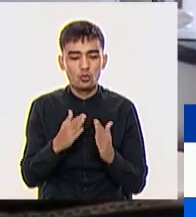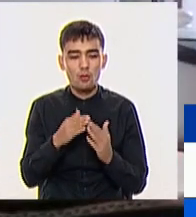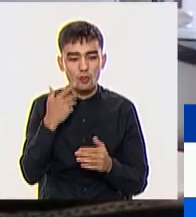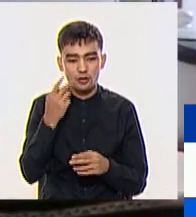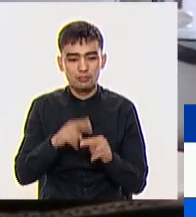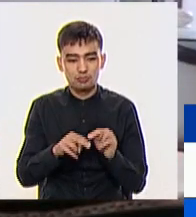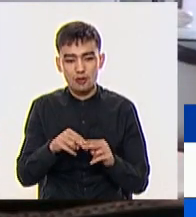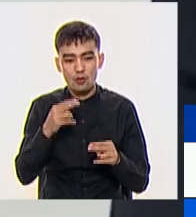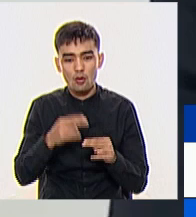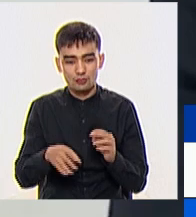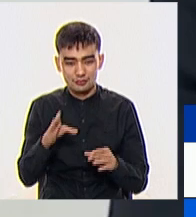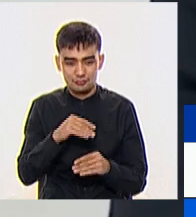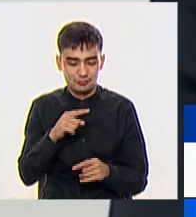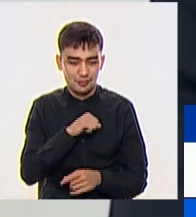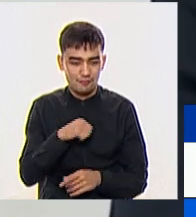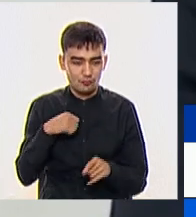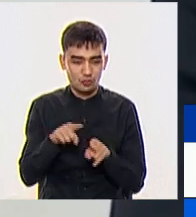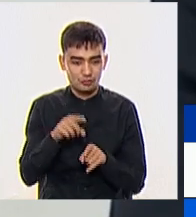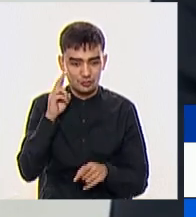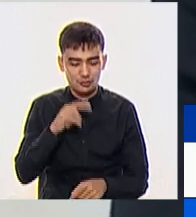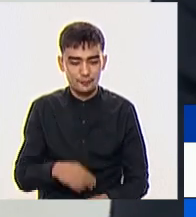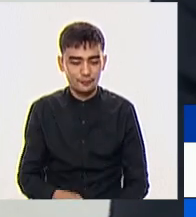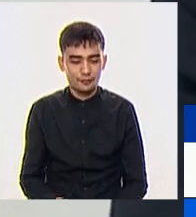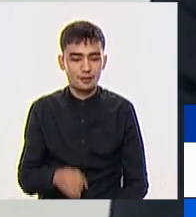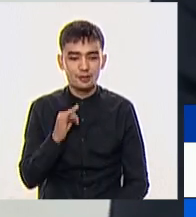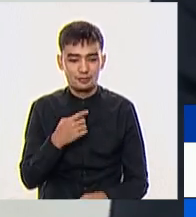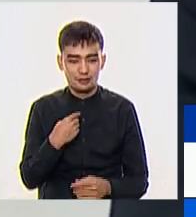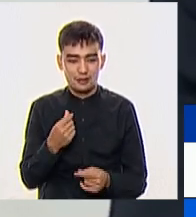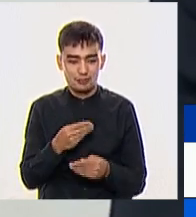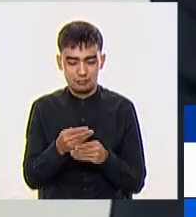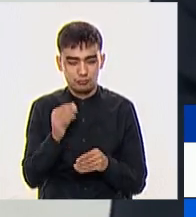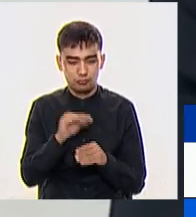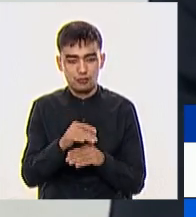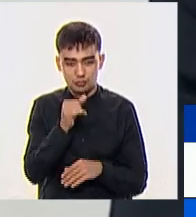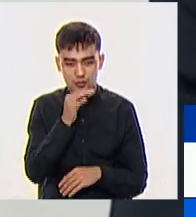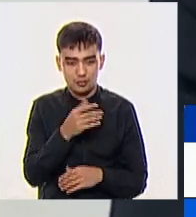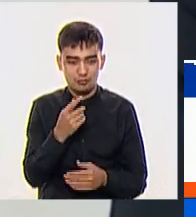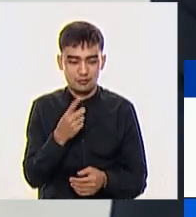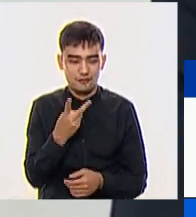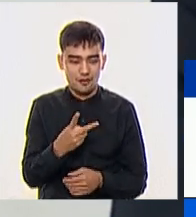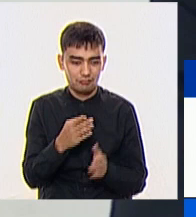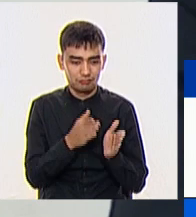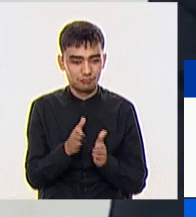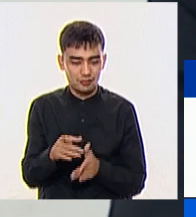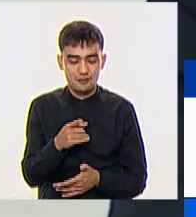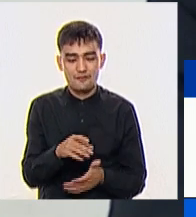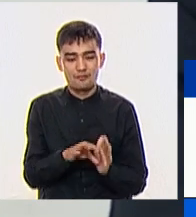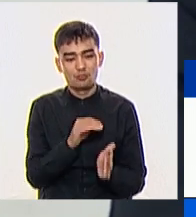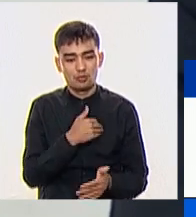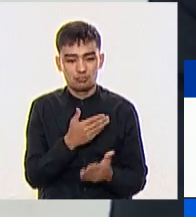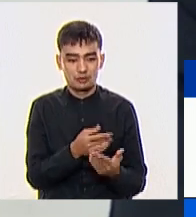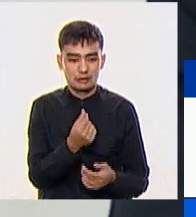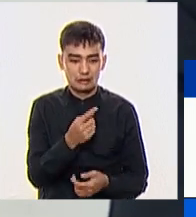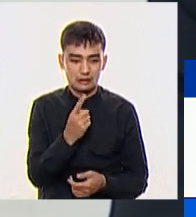бітетінін өздері де білмейді. Біздерден ақша қосылмайды. Осы екі не жолы я жаңағы қаржысын